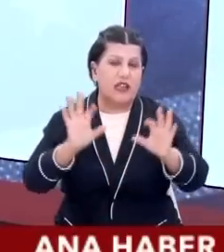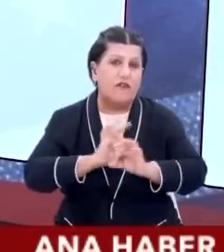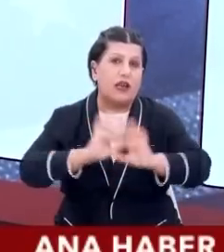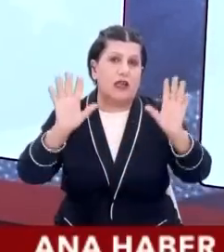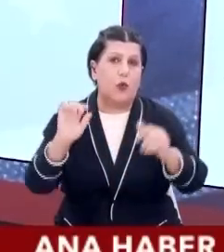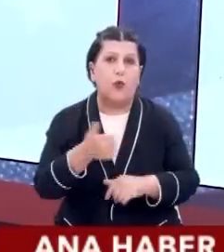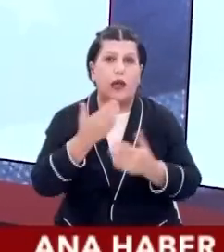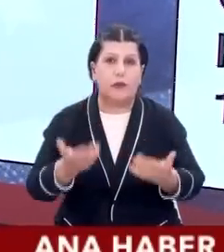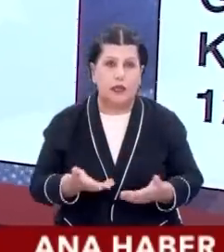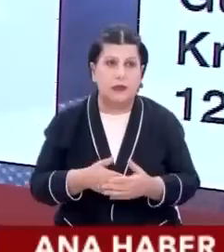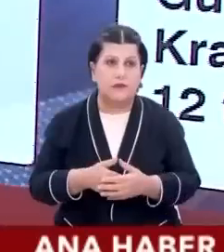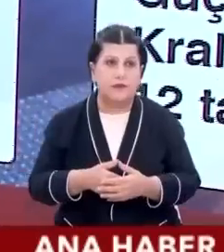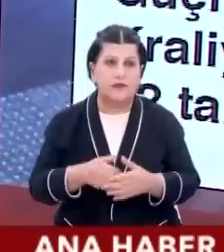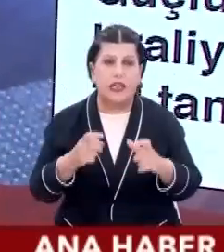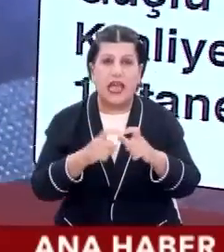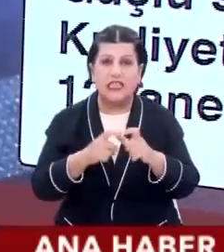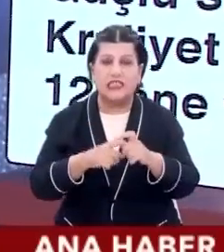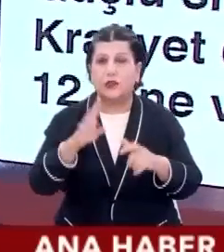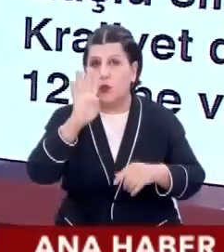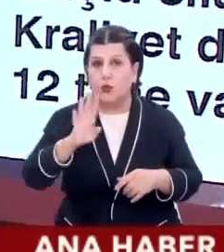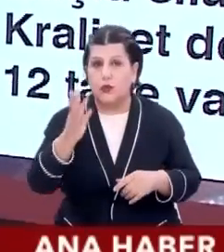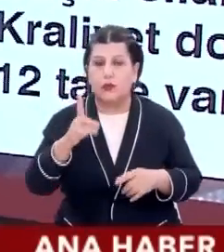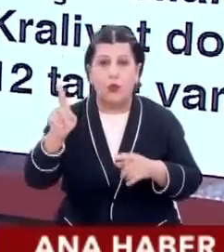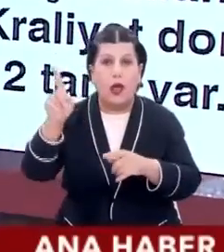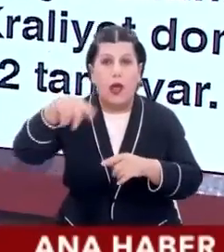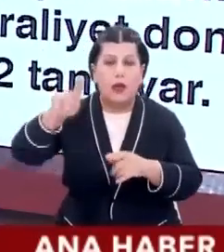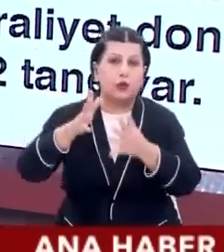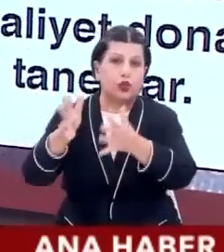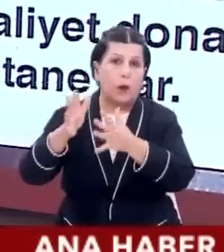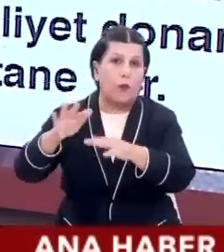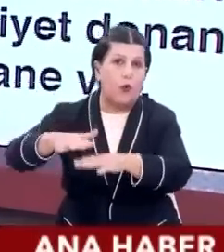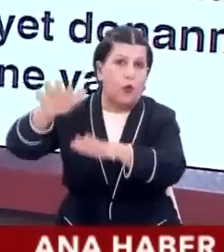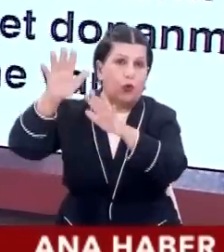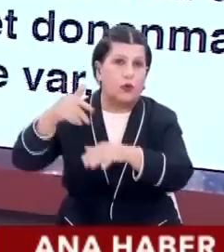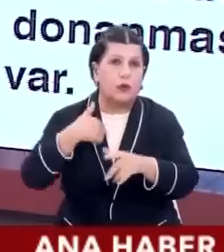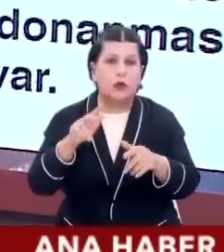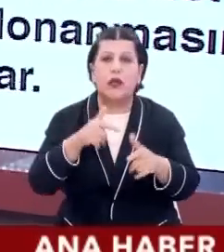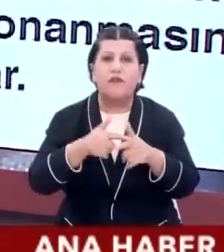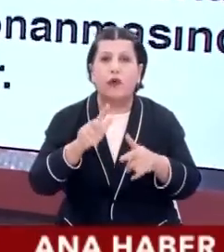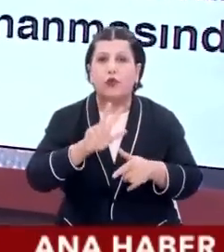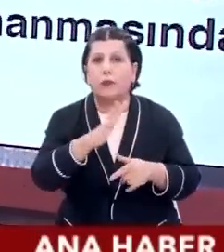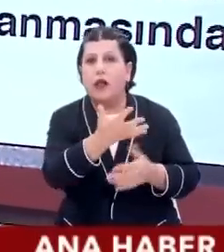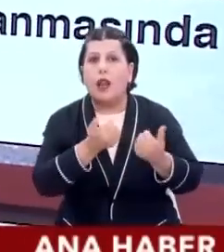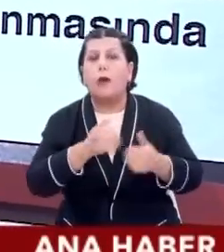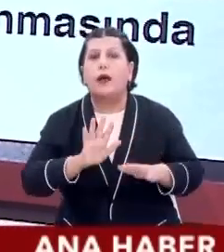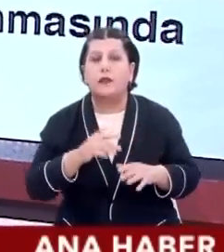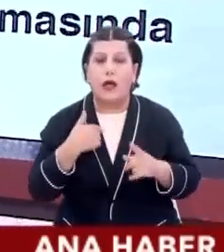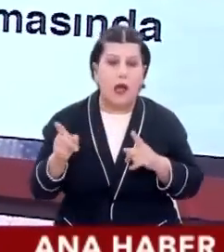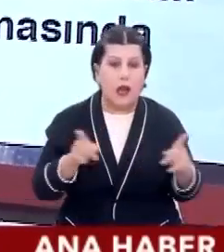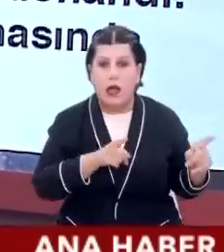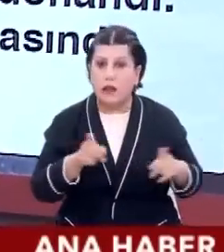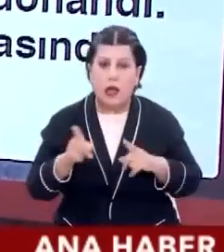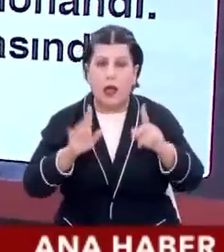fevkinde önemliydi s400'ler onlar depoda f-35'leri alam böyle bir arada kalma Araf